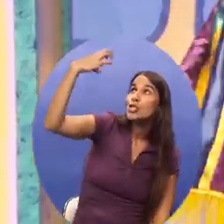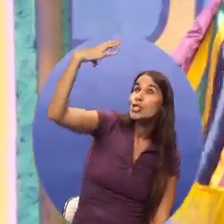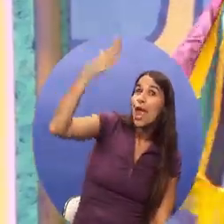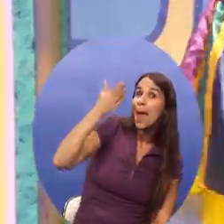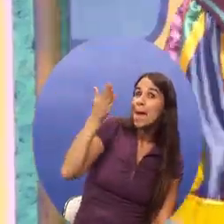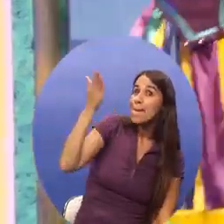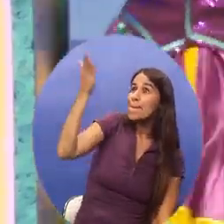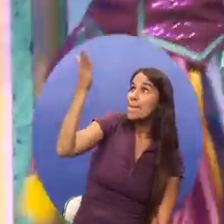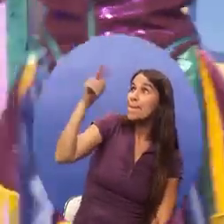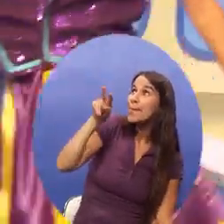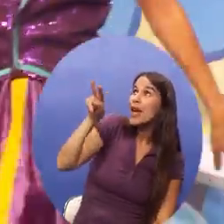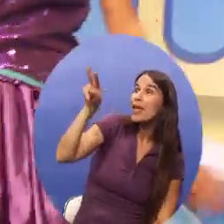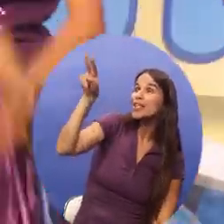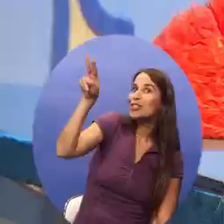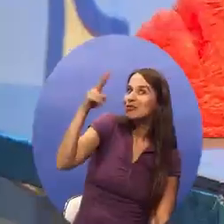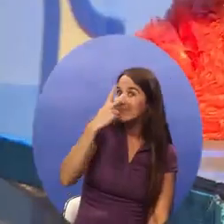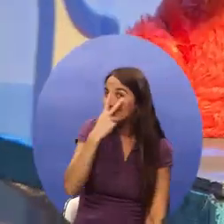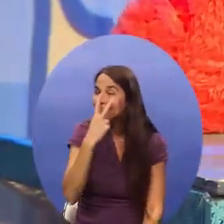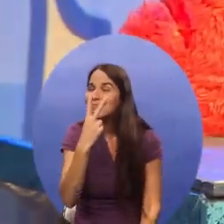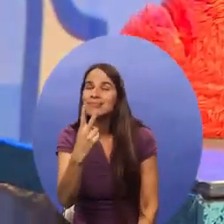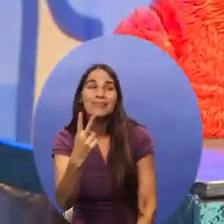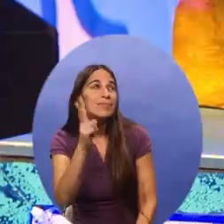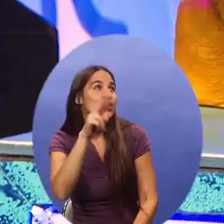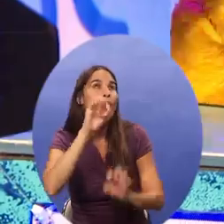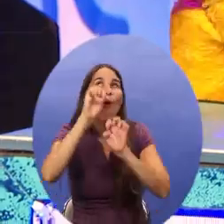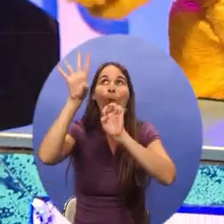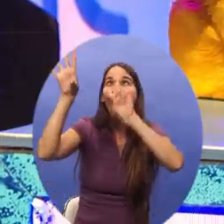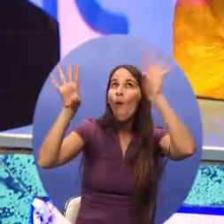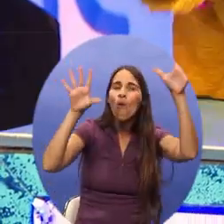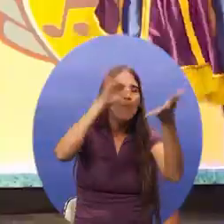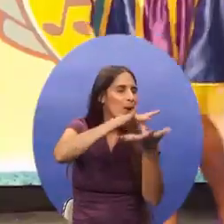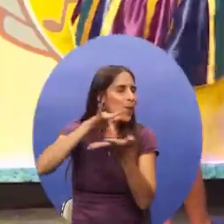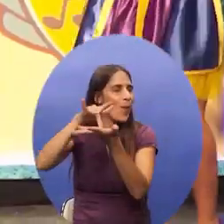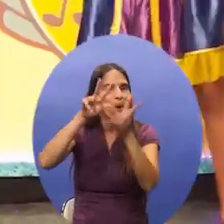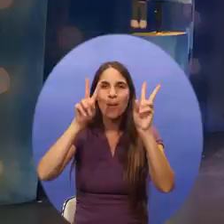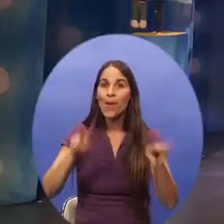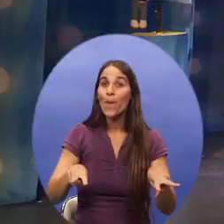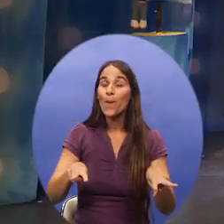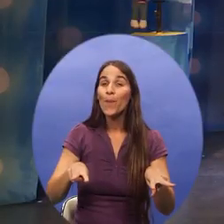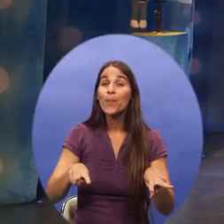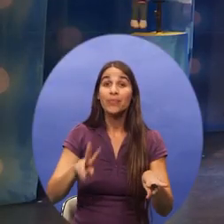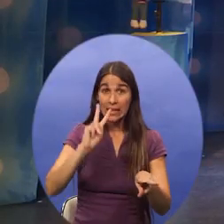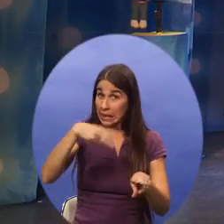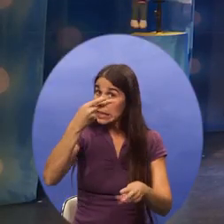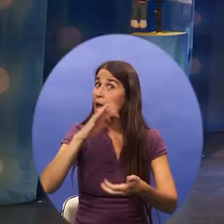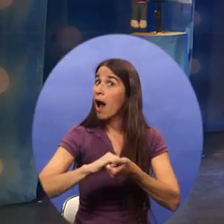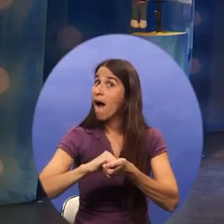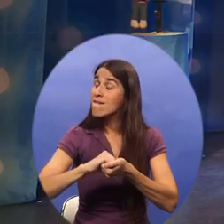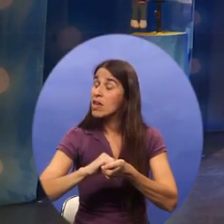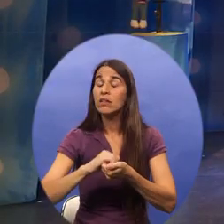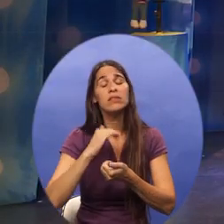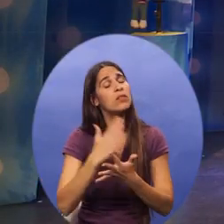שמש במרום, ותגלה שיש אור בכל מקום. תהיה